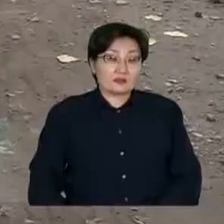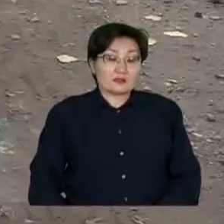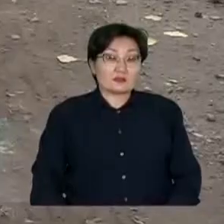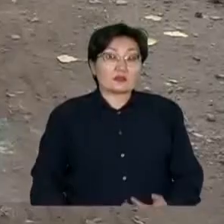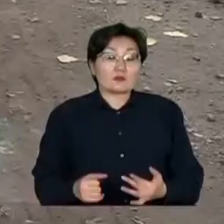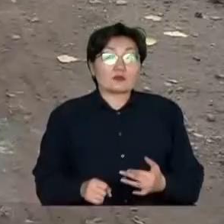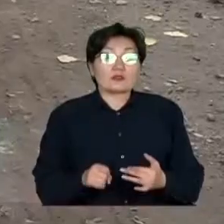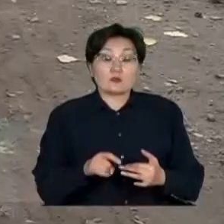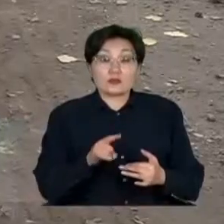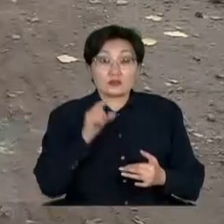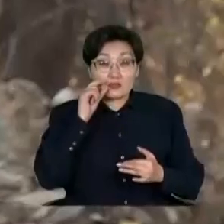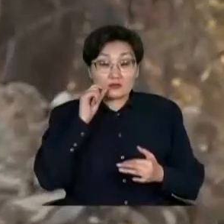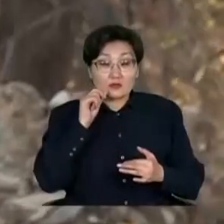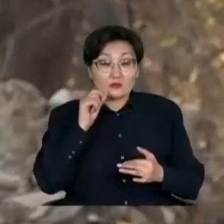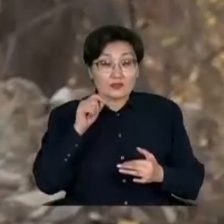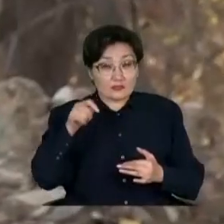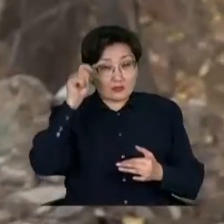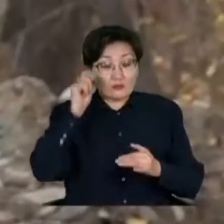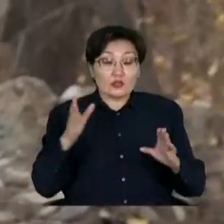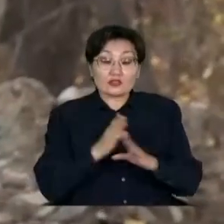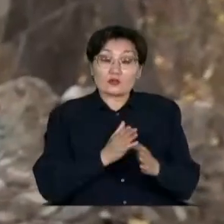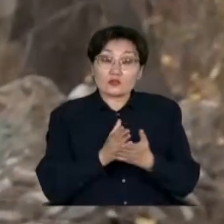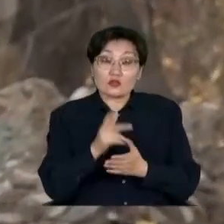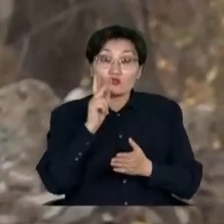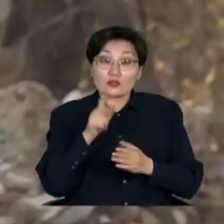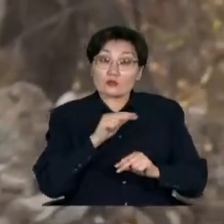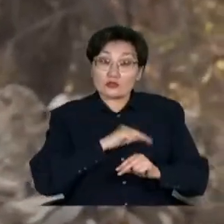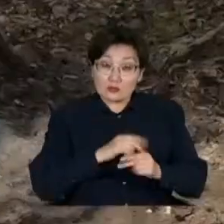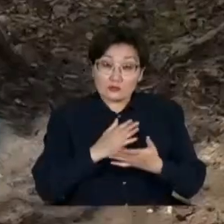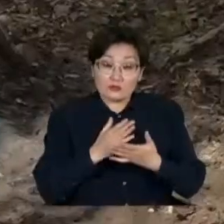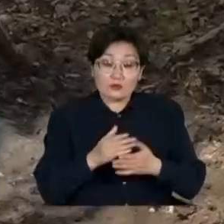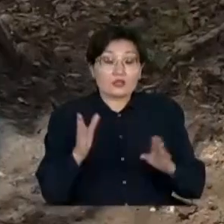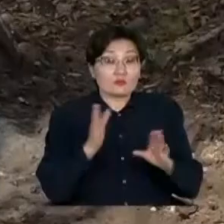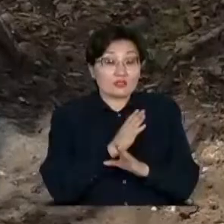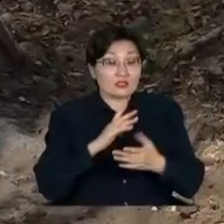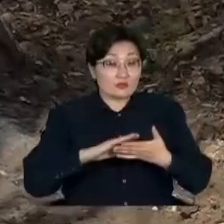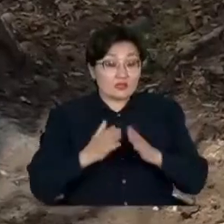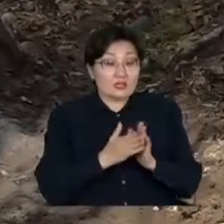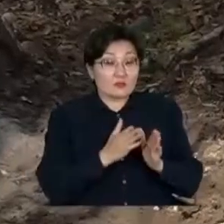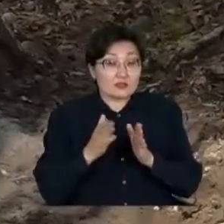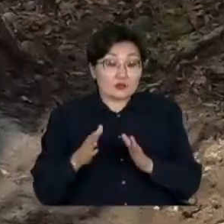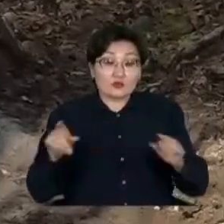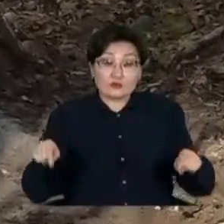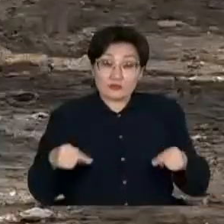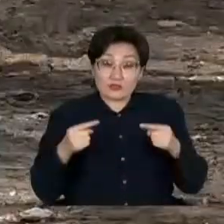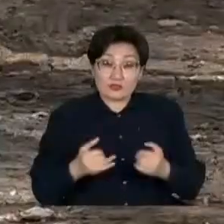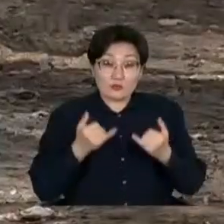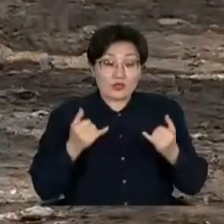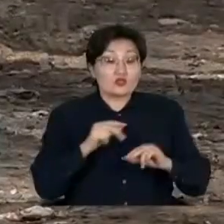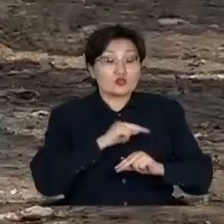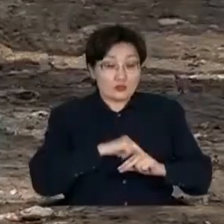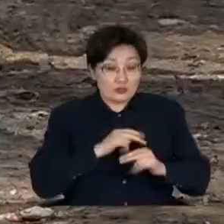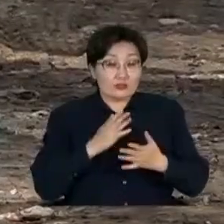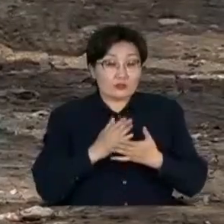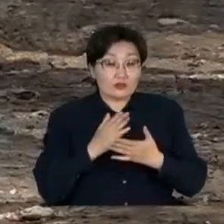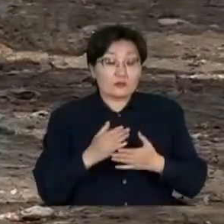Әділ Тыныштықбайұлының экология саласына келгеніне 3 жыл болыпты. Содан бері экологиялық ахуалды реттеп, қалыпқа келтіру үшін аянбай еңбек етіп